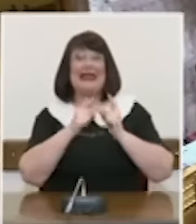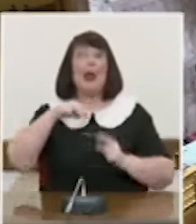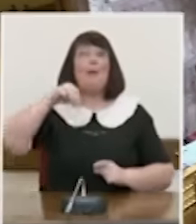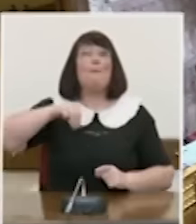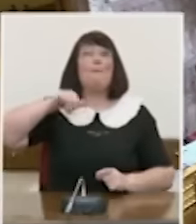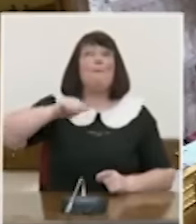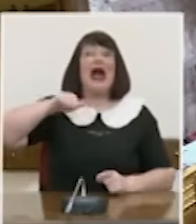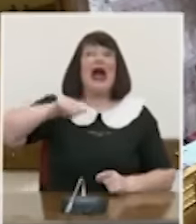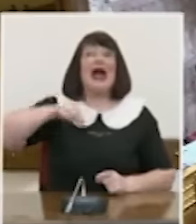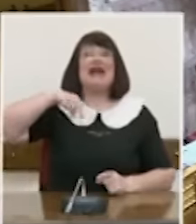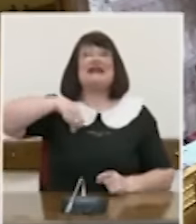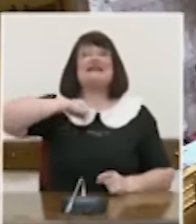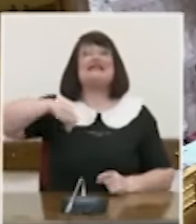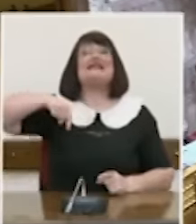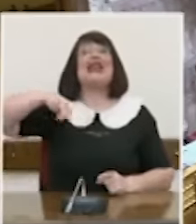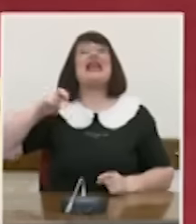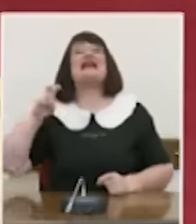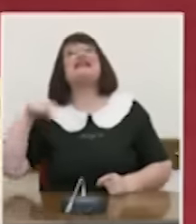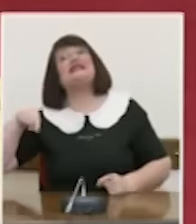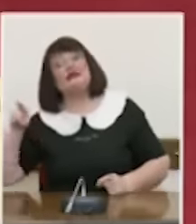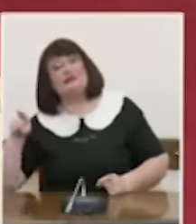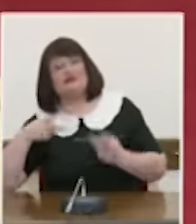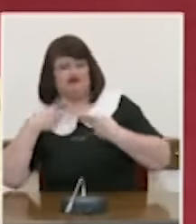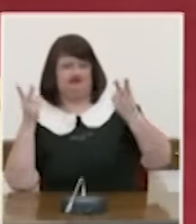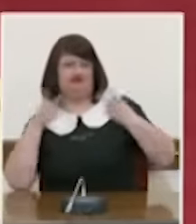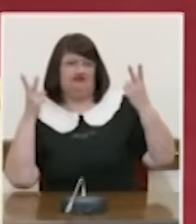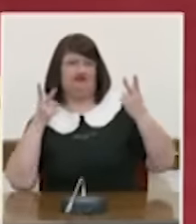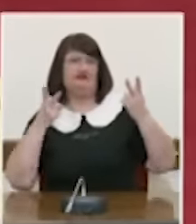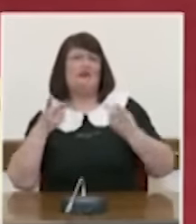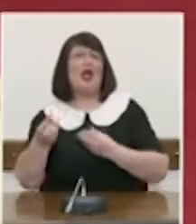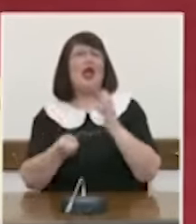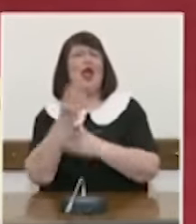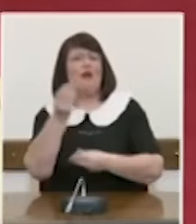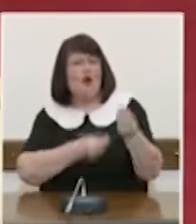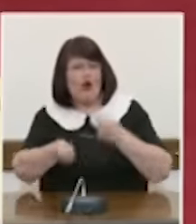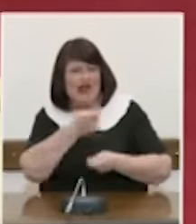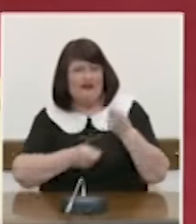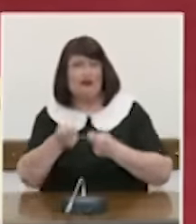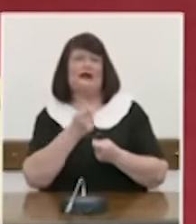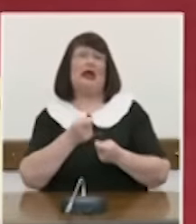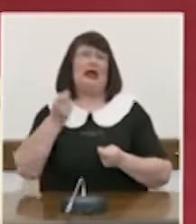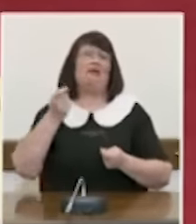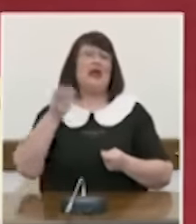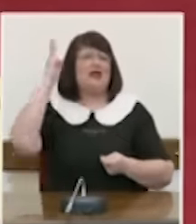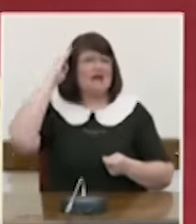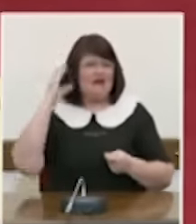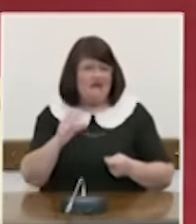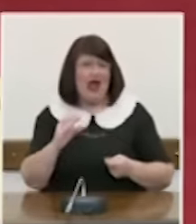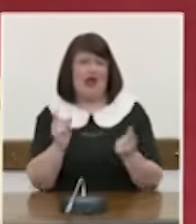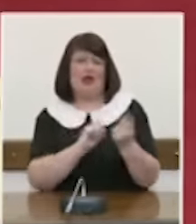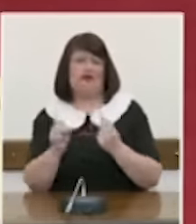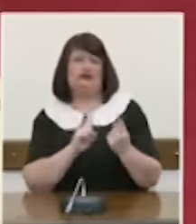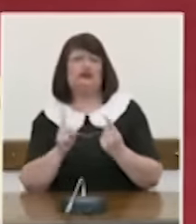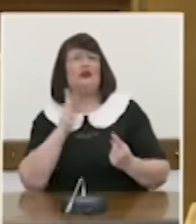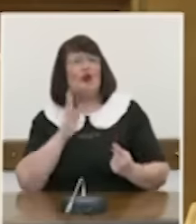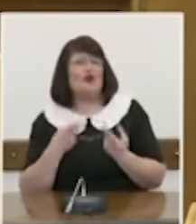περιλαμβάνει ακριβώς την ελευθερία κίνησης κεφαλαίων και εμπορευμάτων, τα αποτελέσματα της οποίας τα βλέπουμε σήμερα